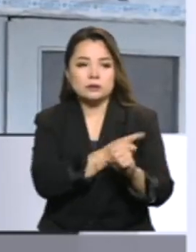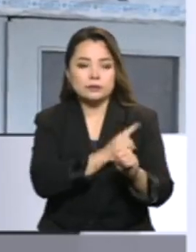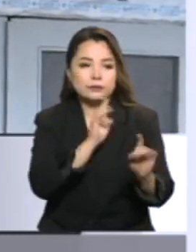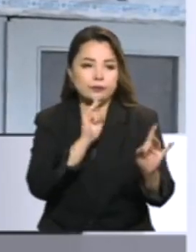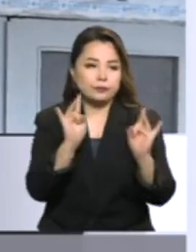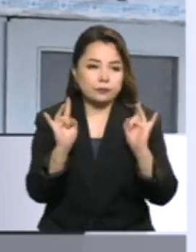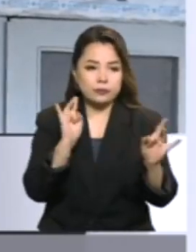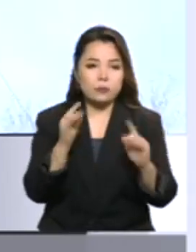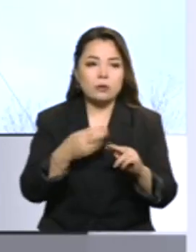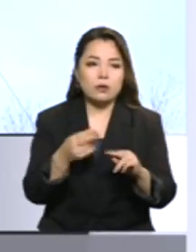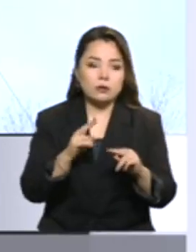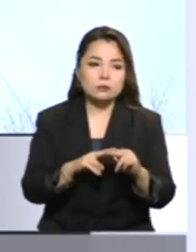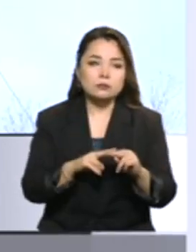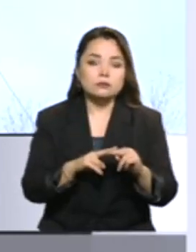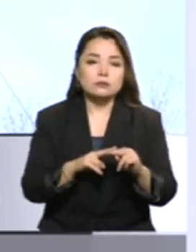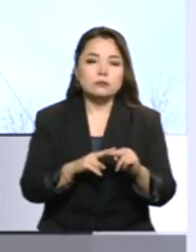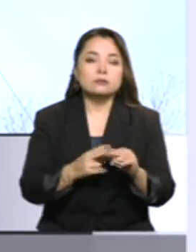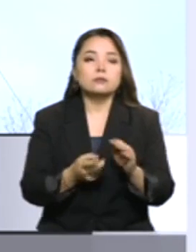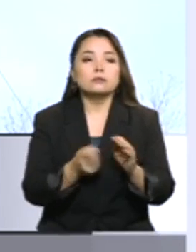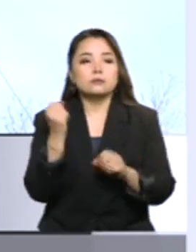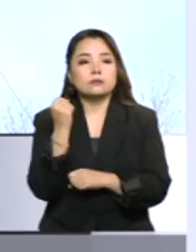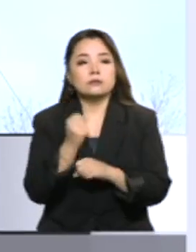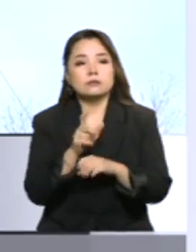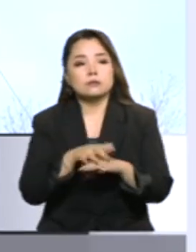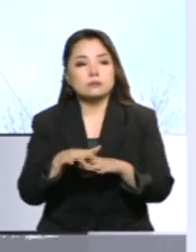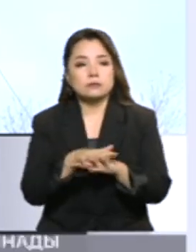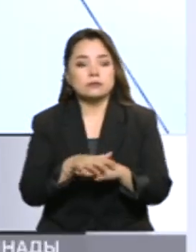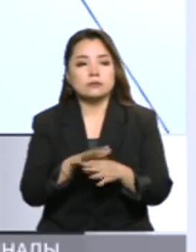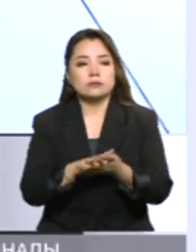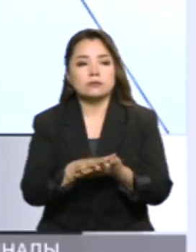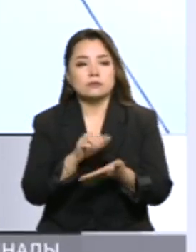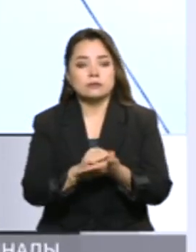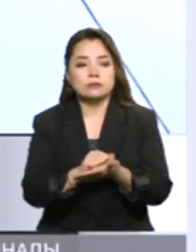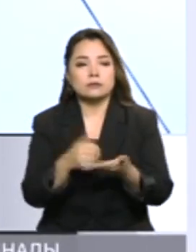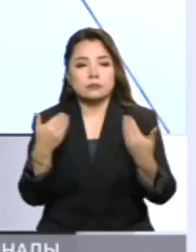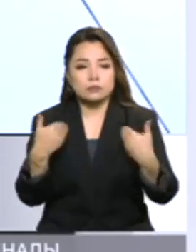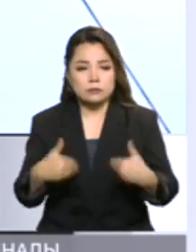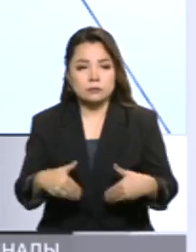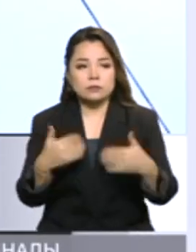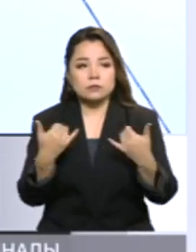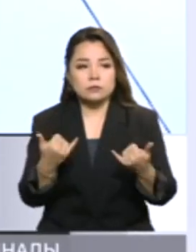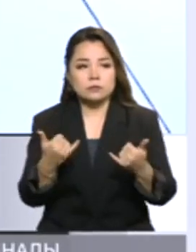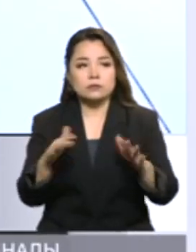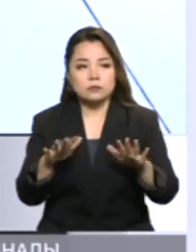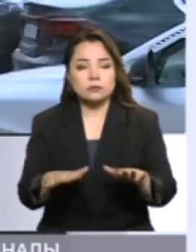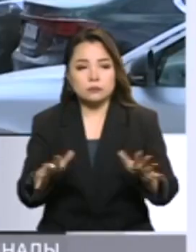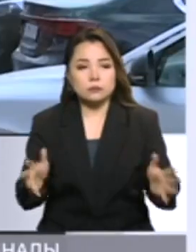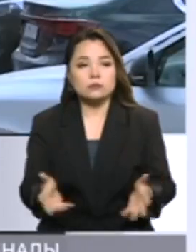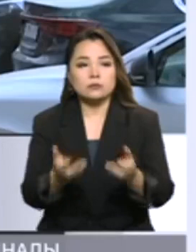күшті болғандықтан кеншілердің денесіне айтарлықтай зақым келген. Қазір оқиға орнында Таукен